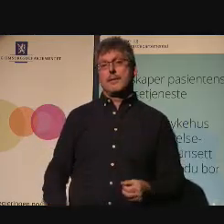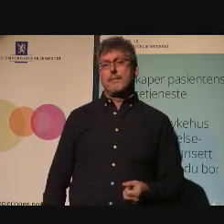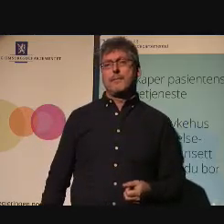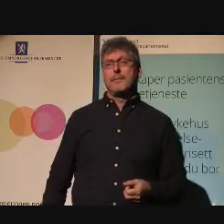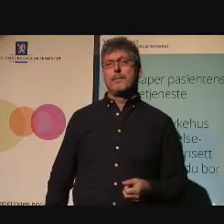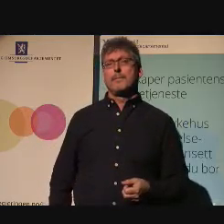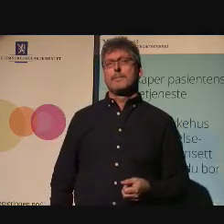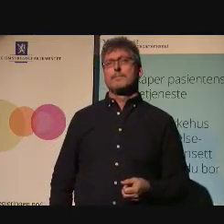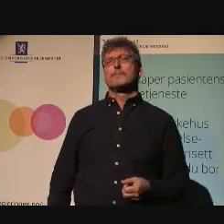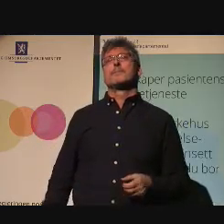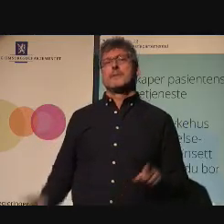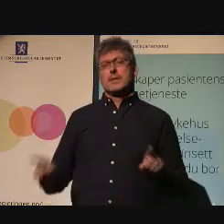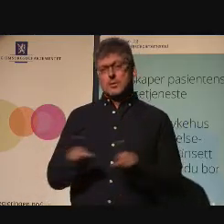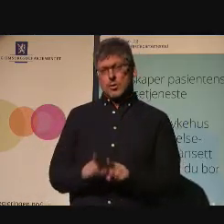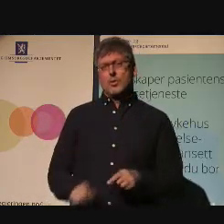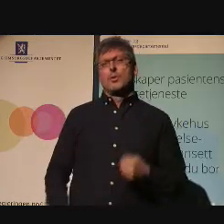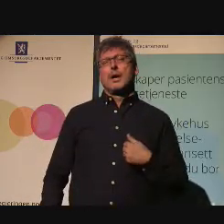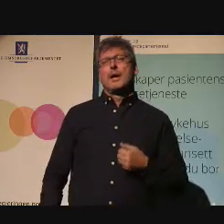Så jeg